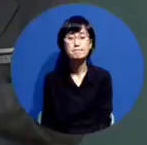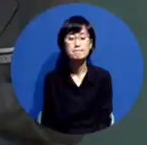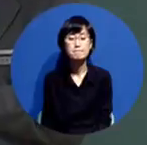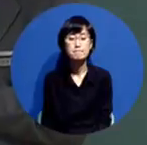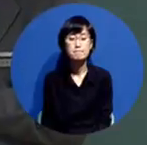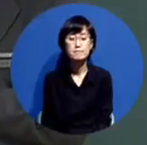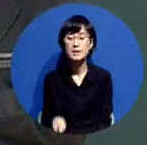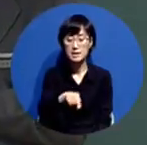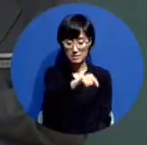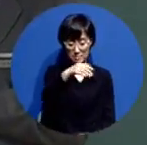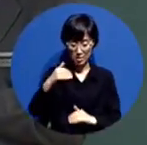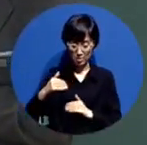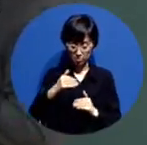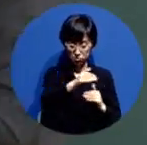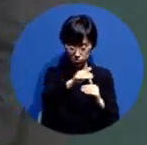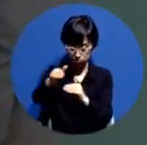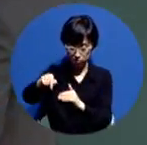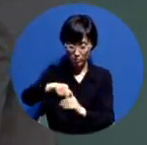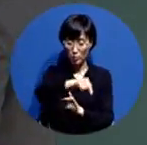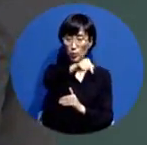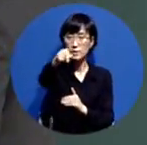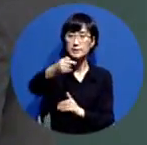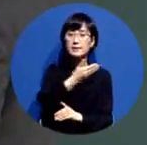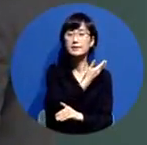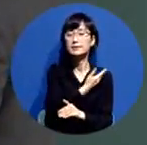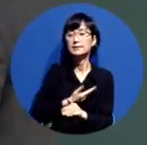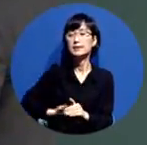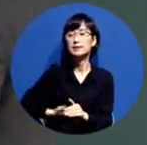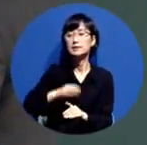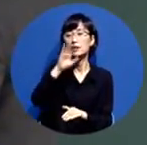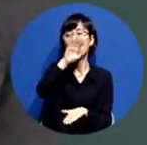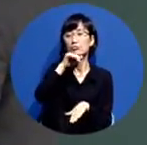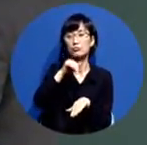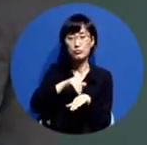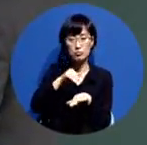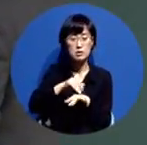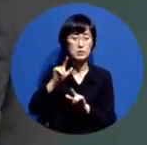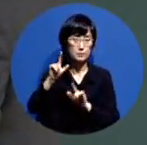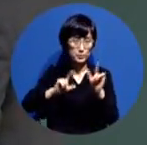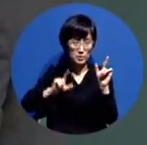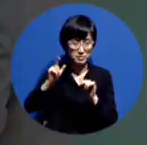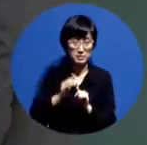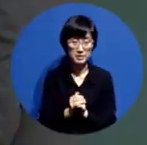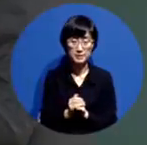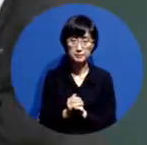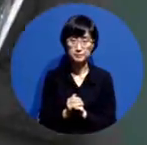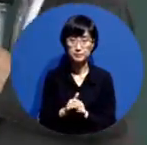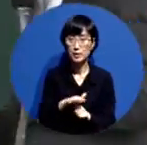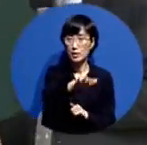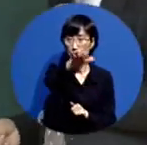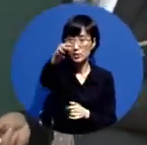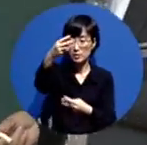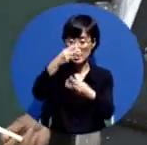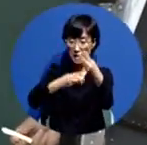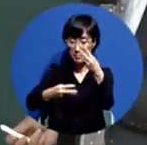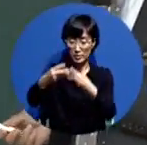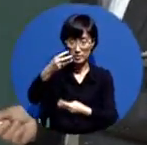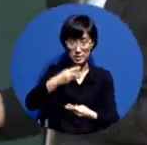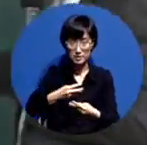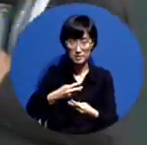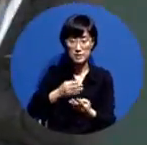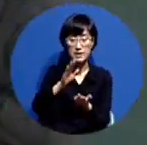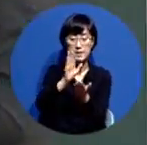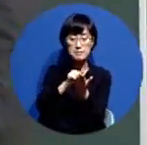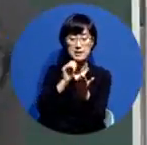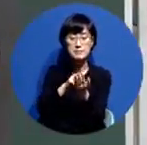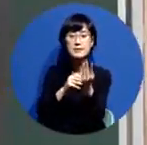제자훈련입니다 这是门徒的训练运动 그래서우리렘넌트들은반드시세가지비밀을가지고있습니다 因此我们的 remnant